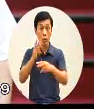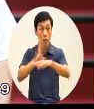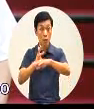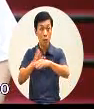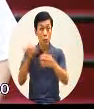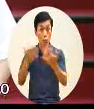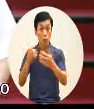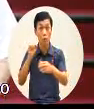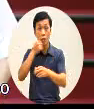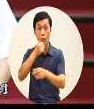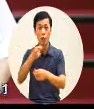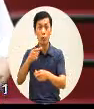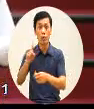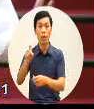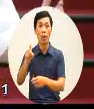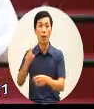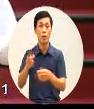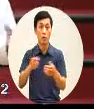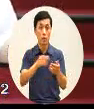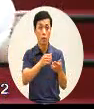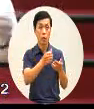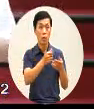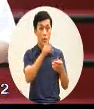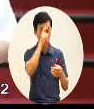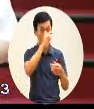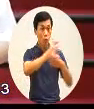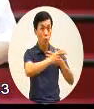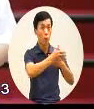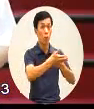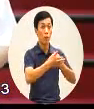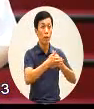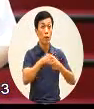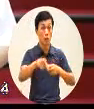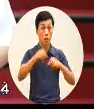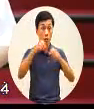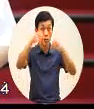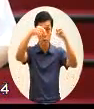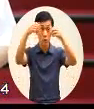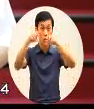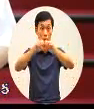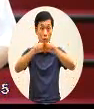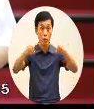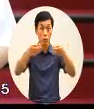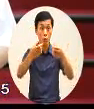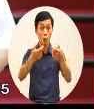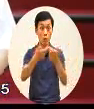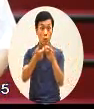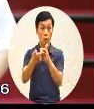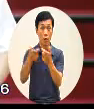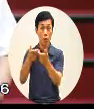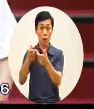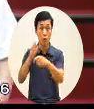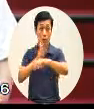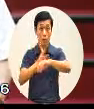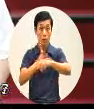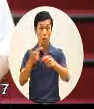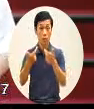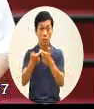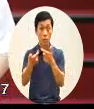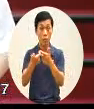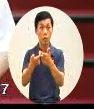法度的，要引进外国的。我相信讲，在这个登记的组合或者我们的技术的配合啦，我